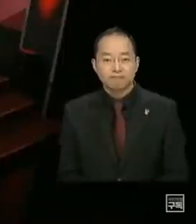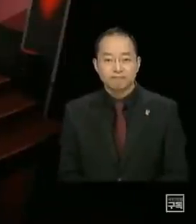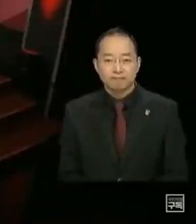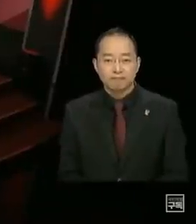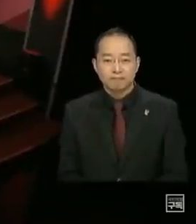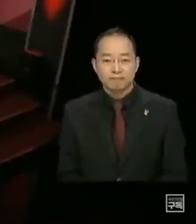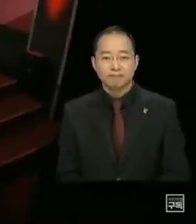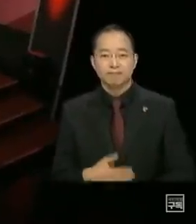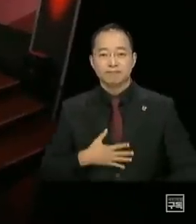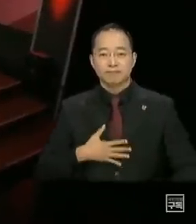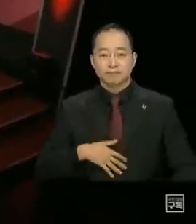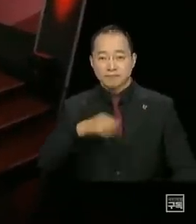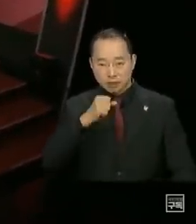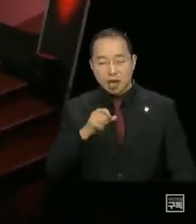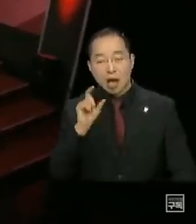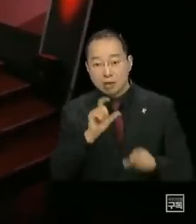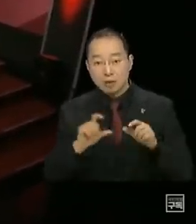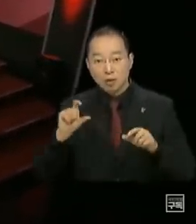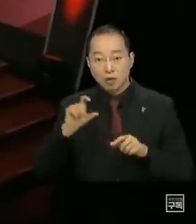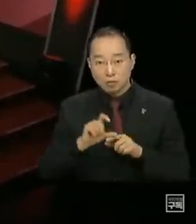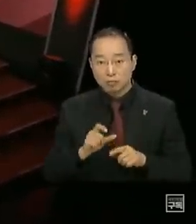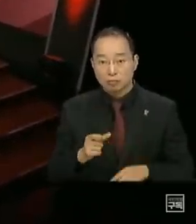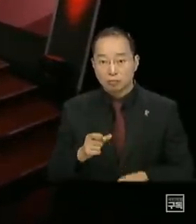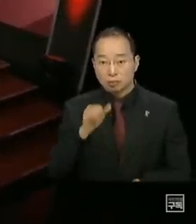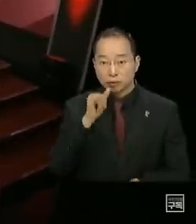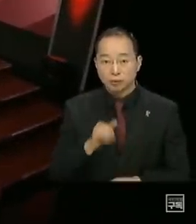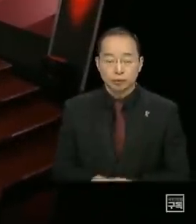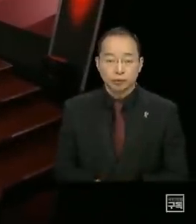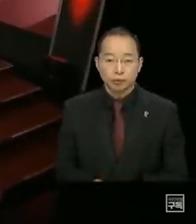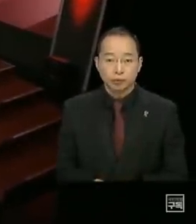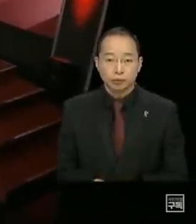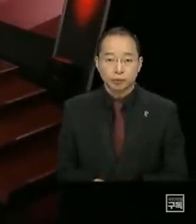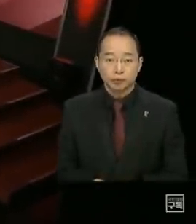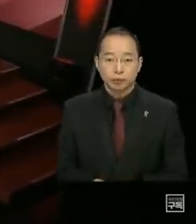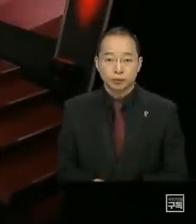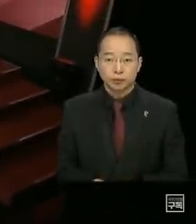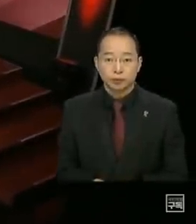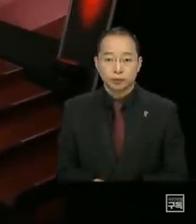예. 그리고 또 하나 제가 드릴 말씀은